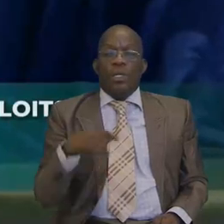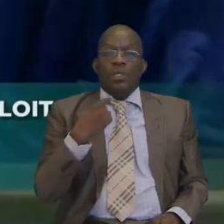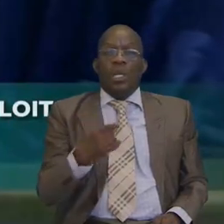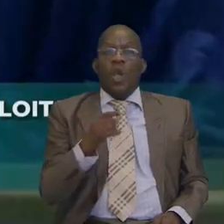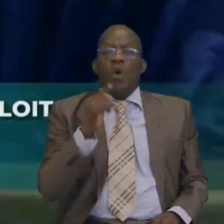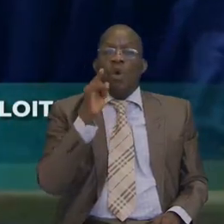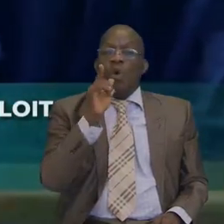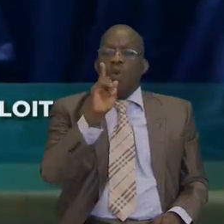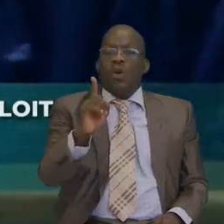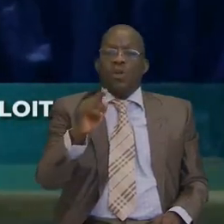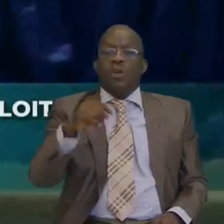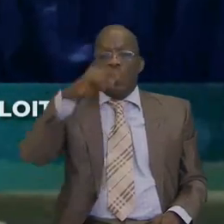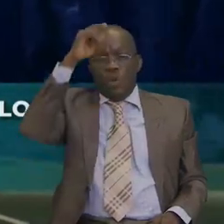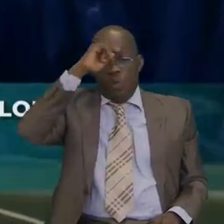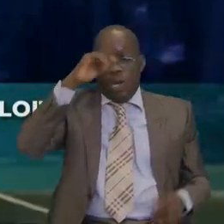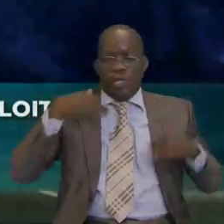l'animal sage, rusé,